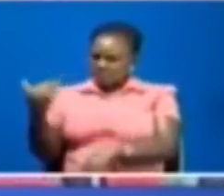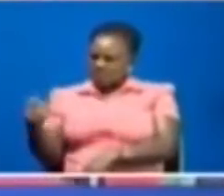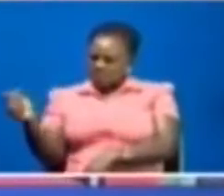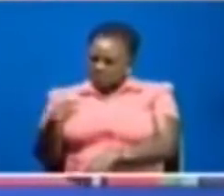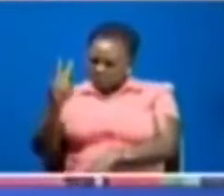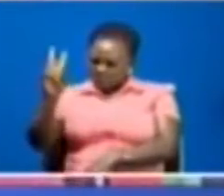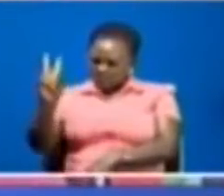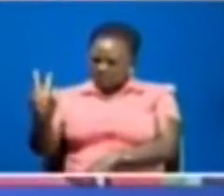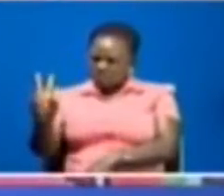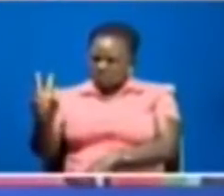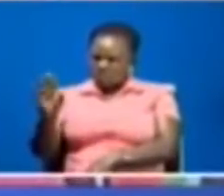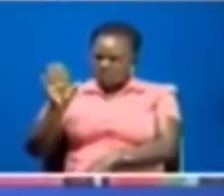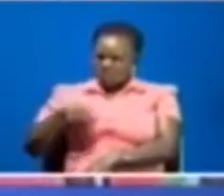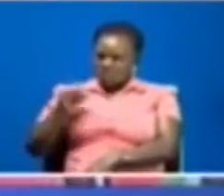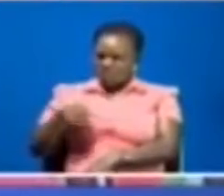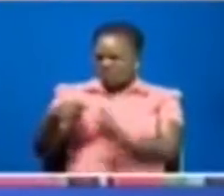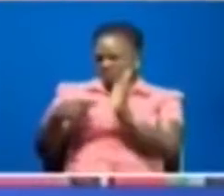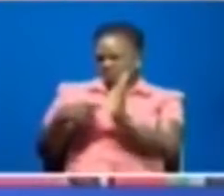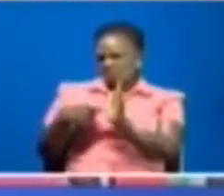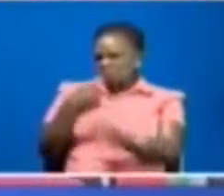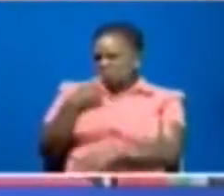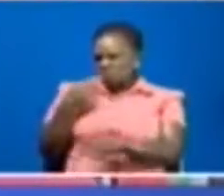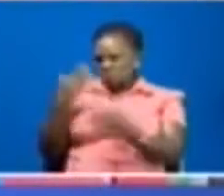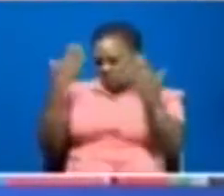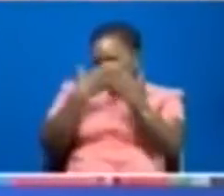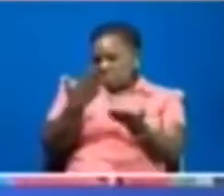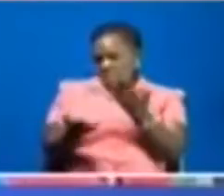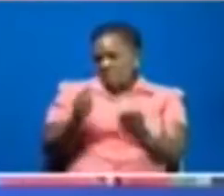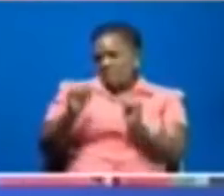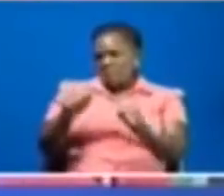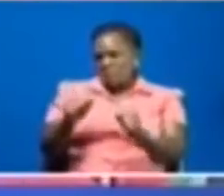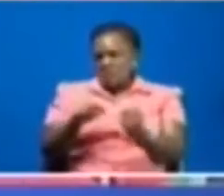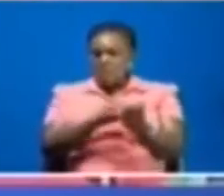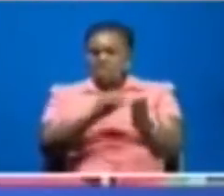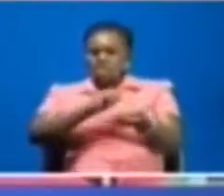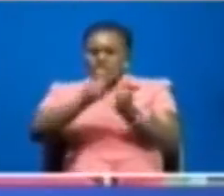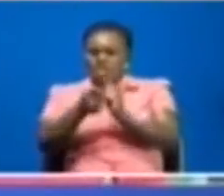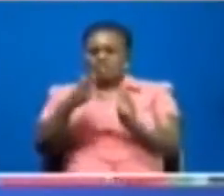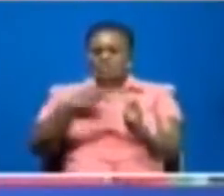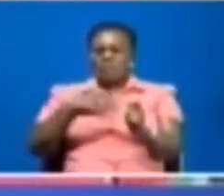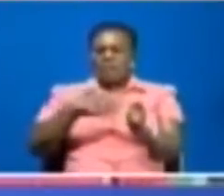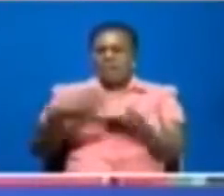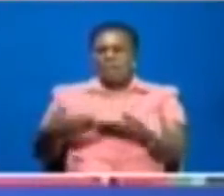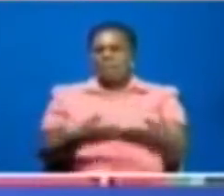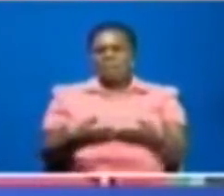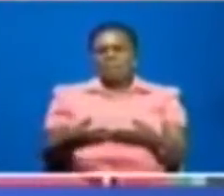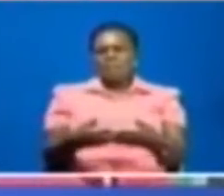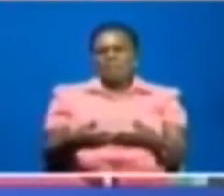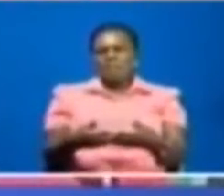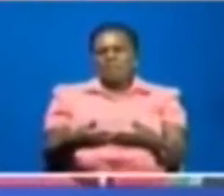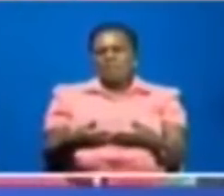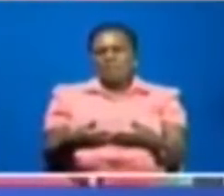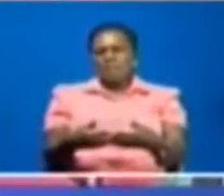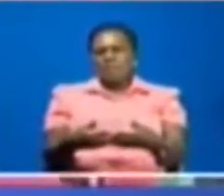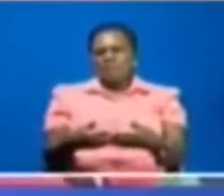miezi mbili, wa mama vile ananyonyeshanga watoto usiku, ni kama kuna mama alienda akatoa mtoto kwa sanduku yangu akaweka kwa sanduku yake, ndio mtoto akatoka